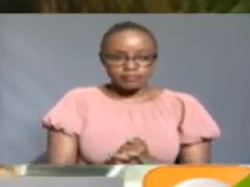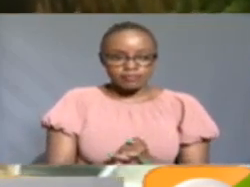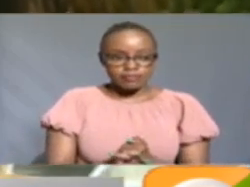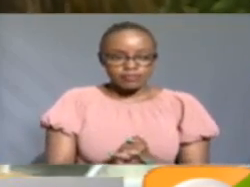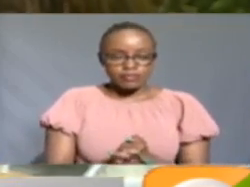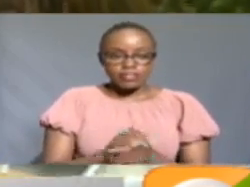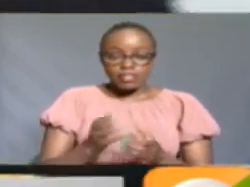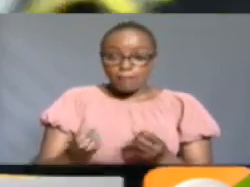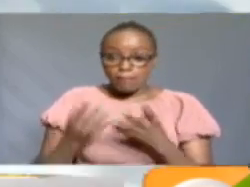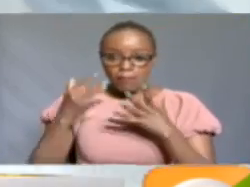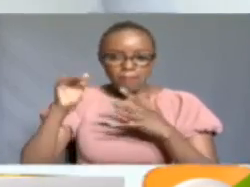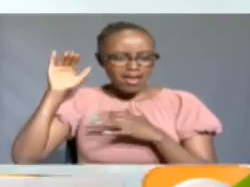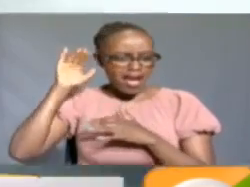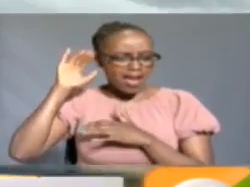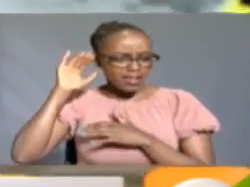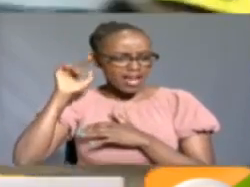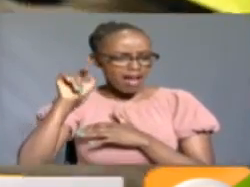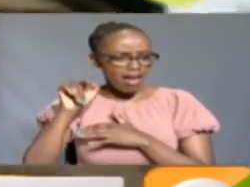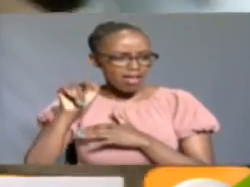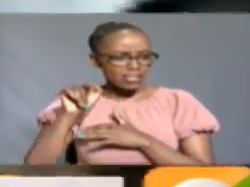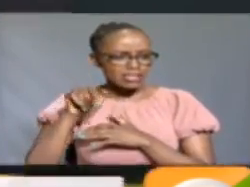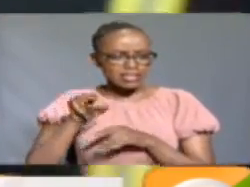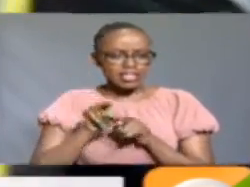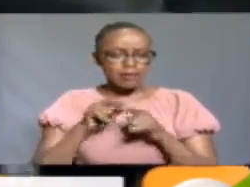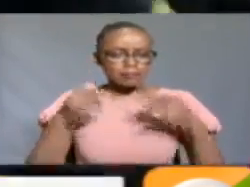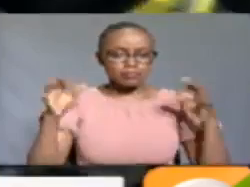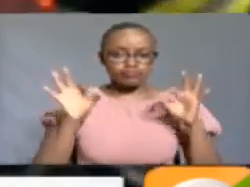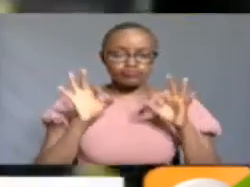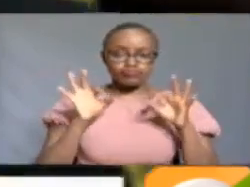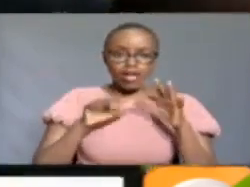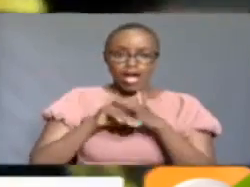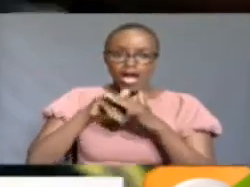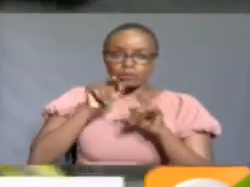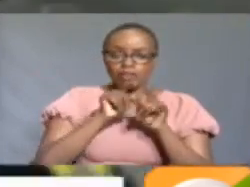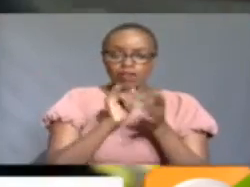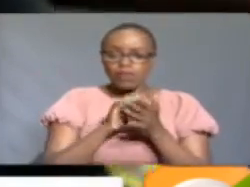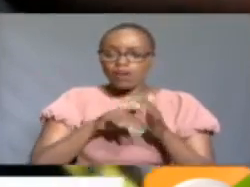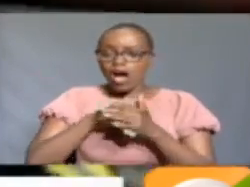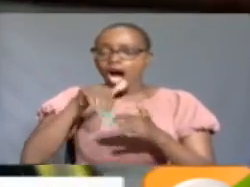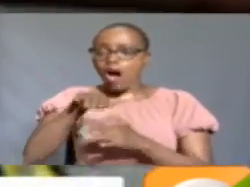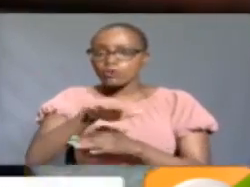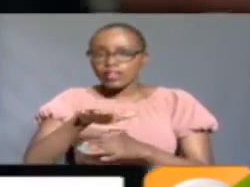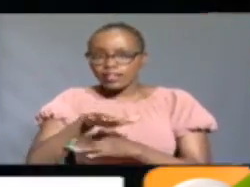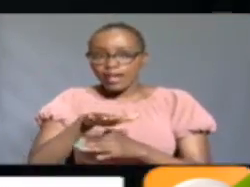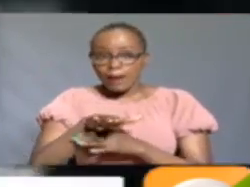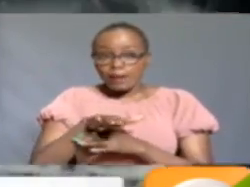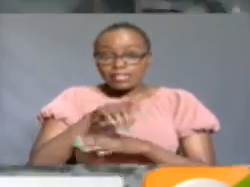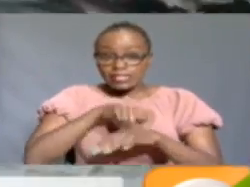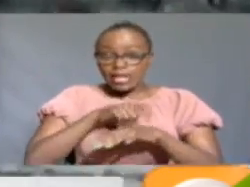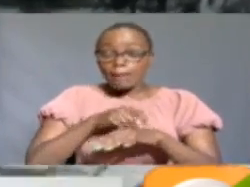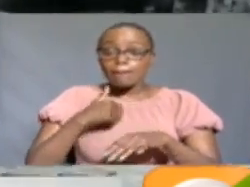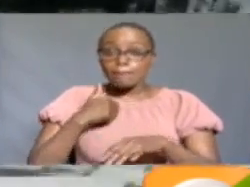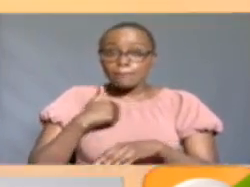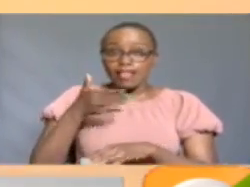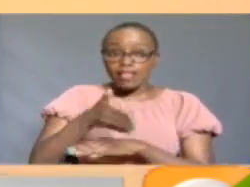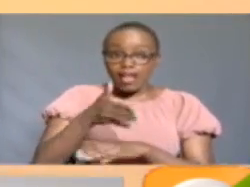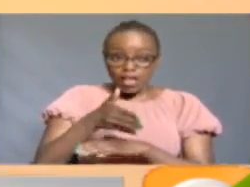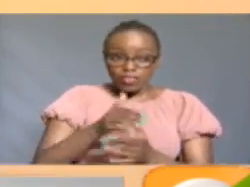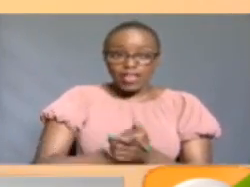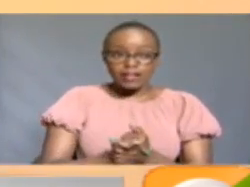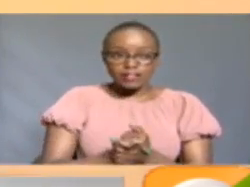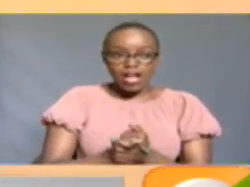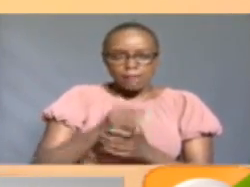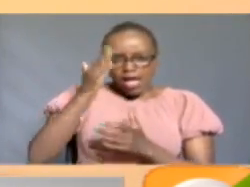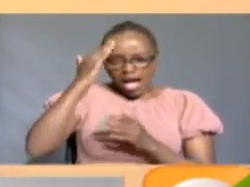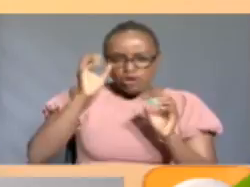venye mlipuko ilitokea nikashtukia tu niko nje kwa veranda so venye nilikuwa hapo nje